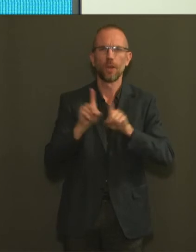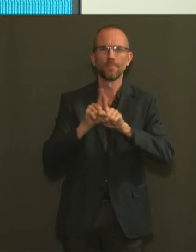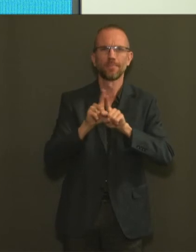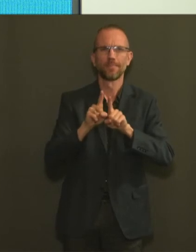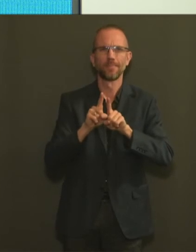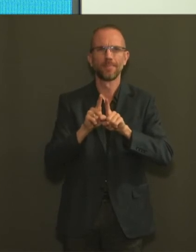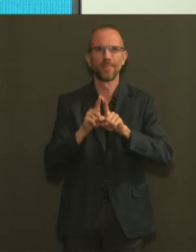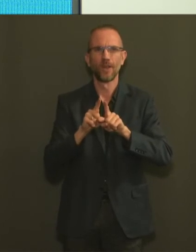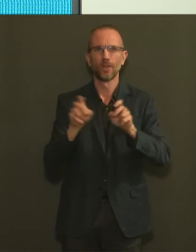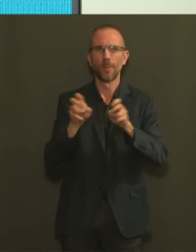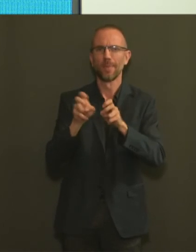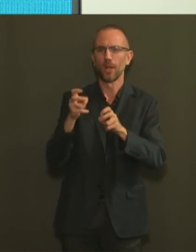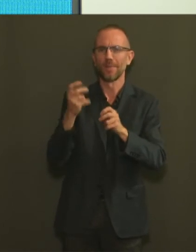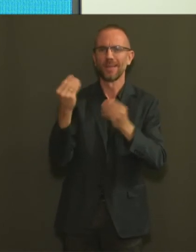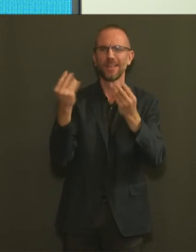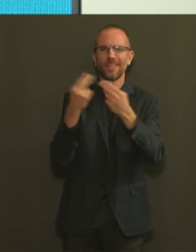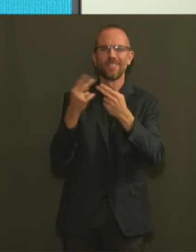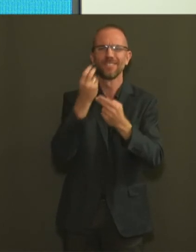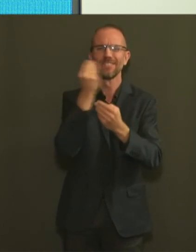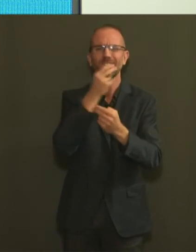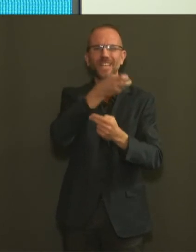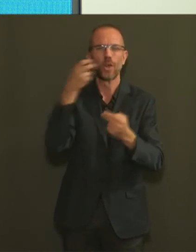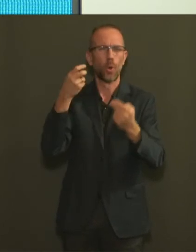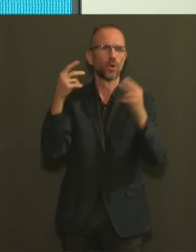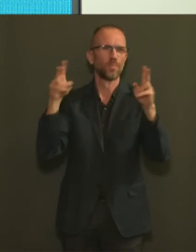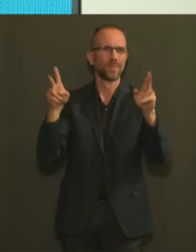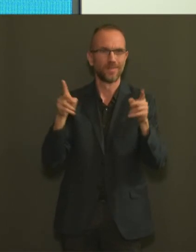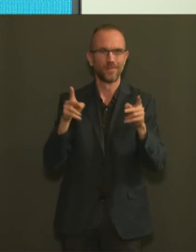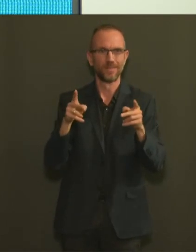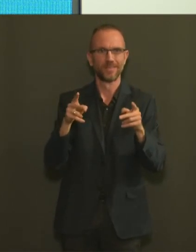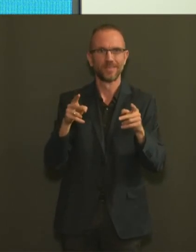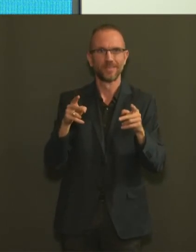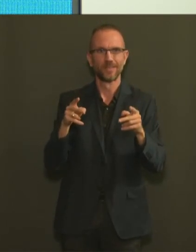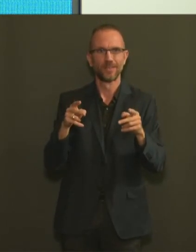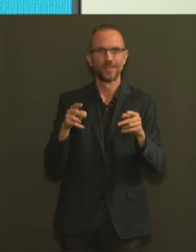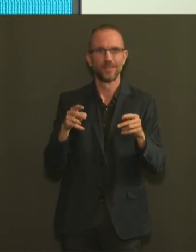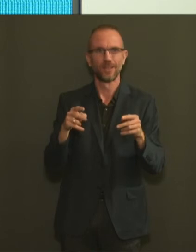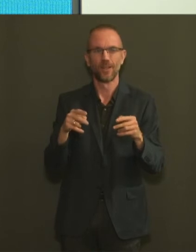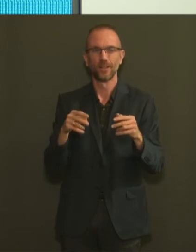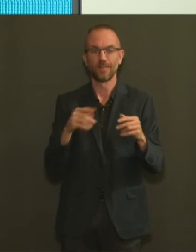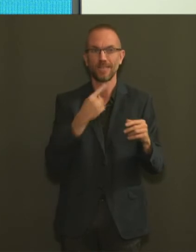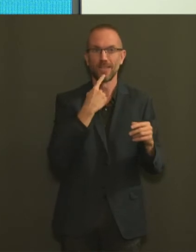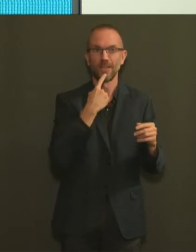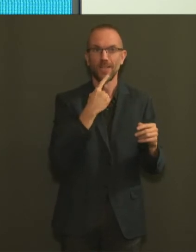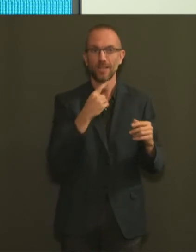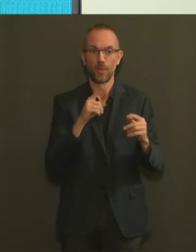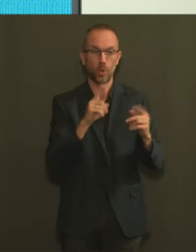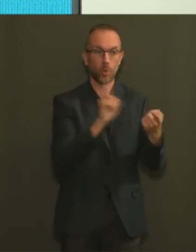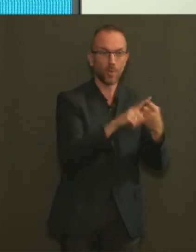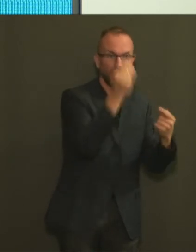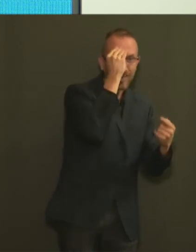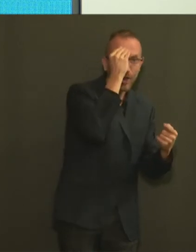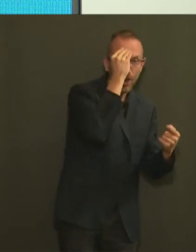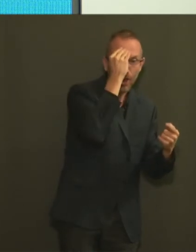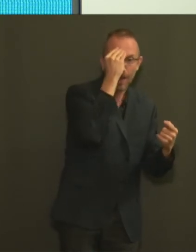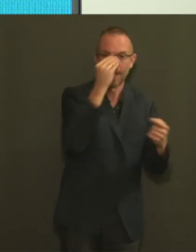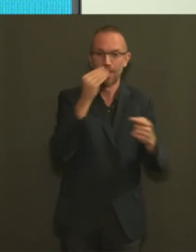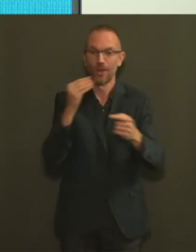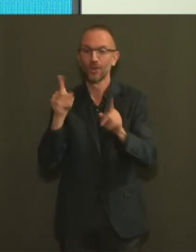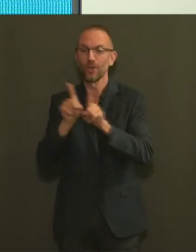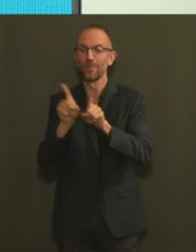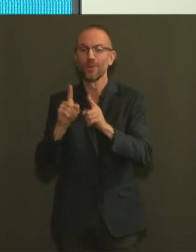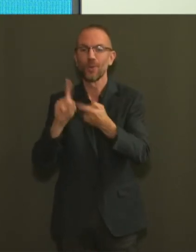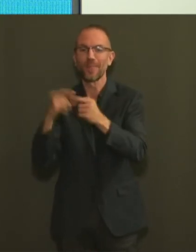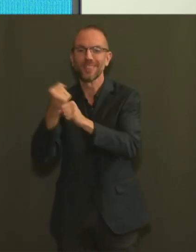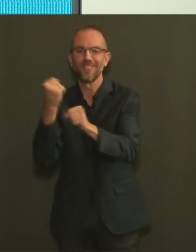pendant lequel les contacts à l'école les contacts au travail sont livrés par le fait que nous sommes en vacances